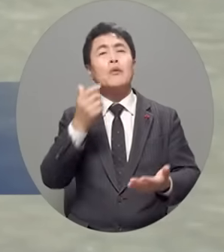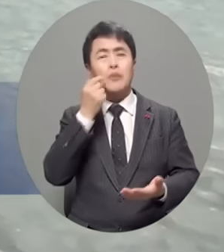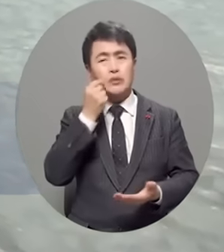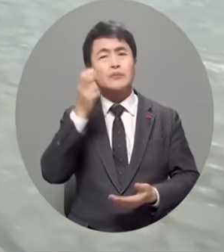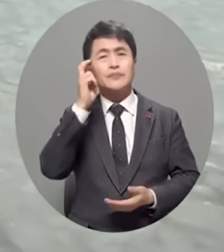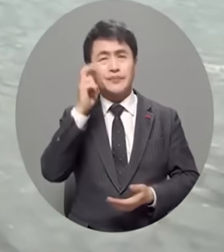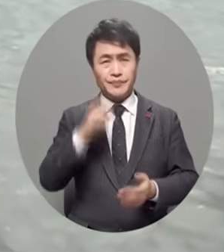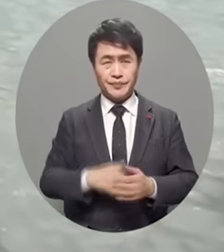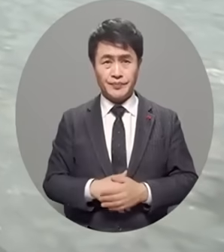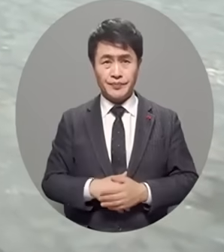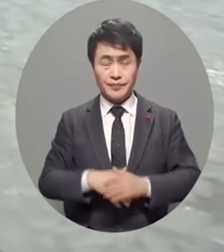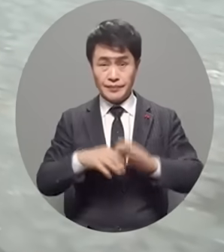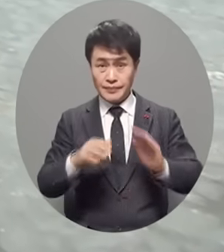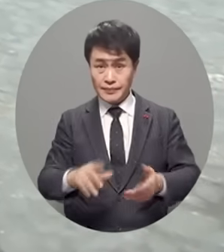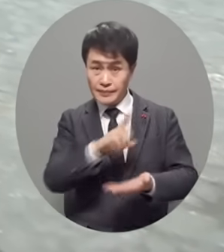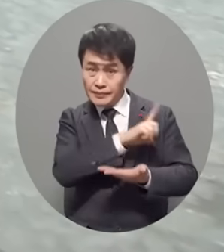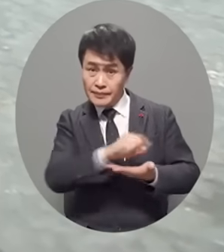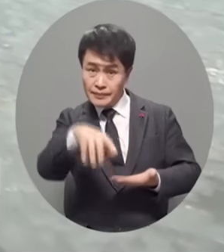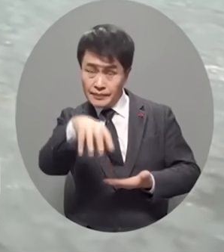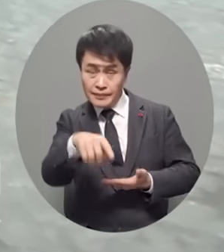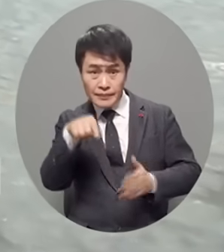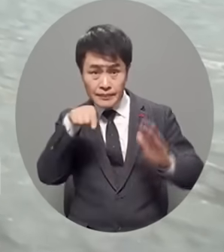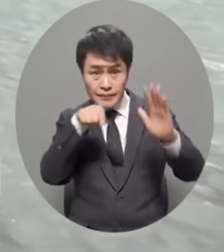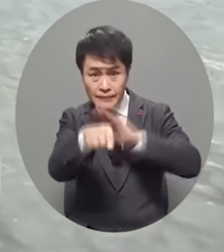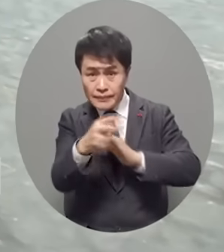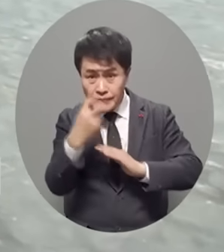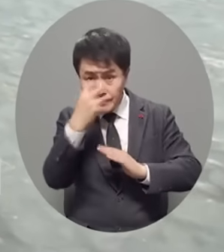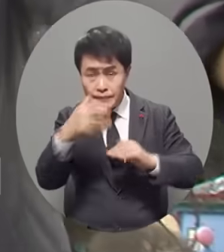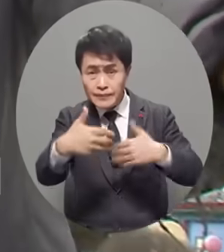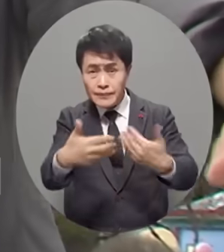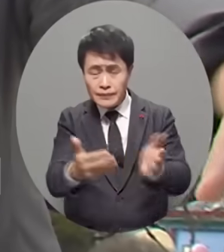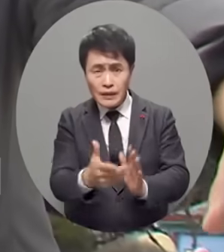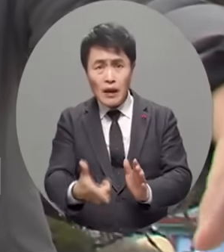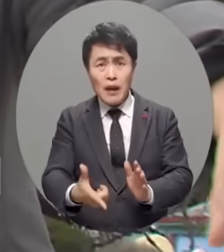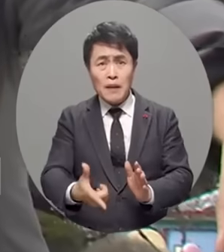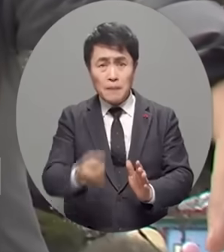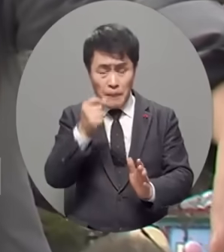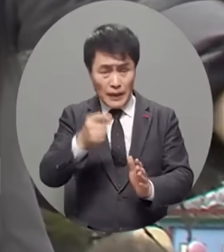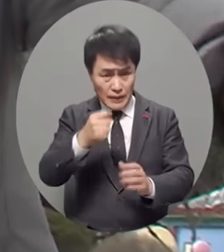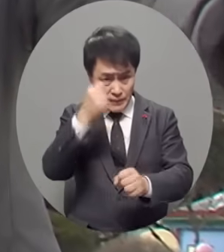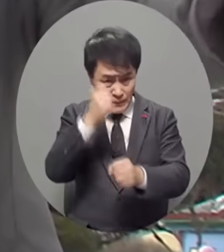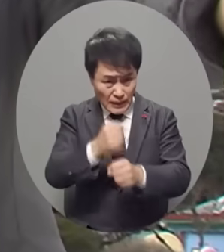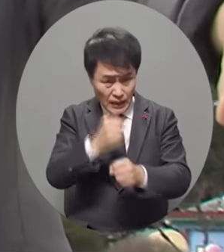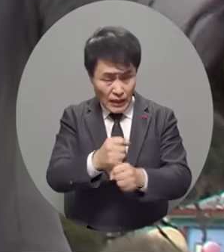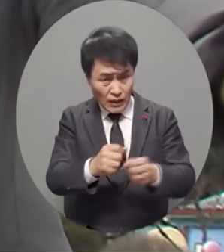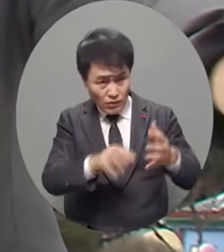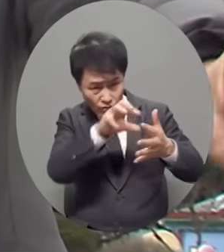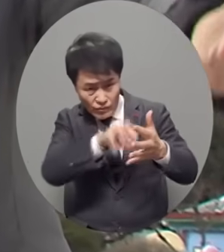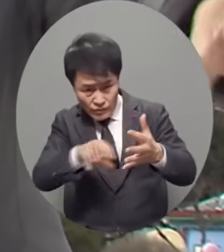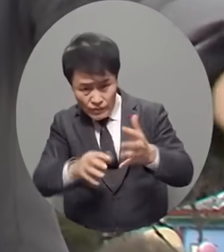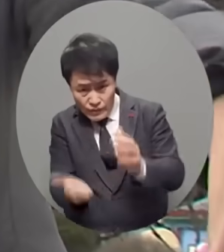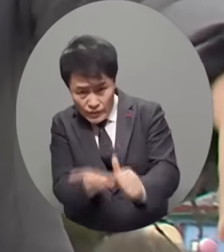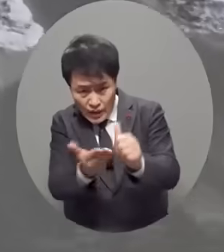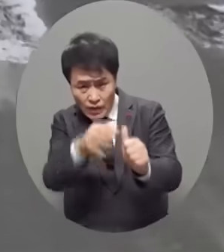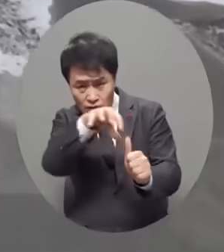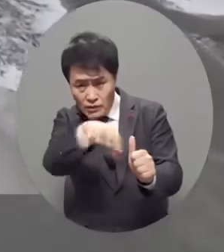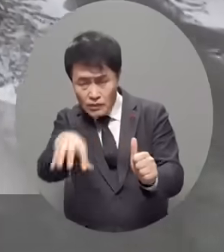판단됩니다. 지자체도 현장 대응반을 구성해 조기 출하를 유도하는 등 양식장 점검에 나섰습니다.